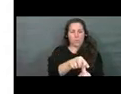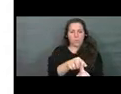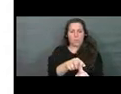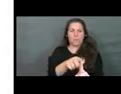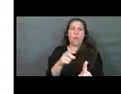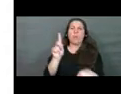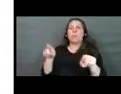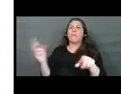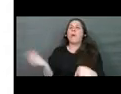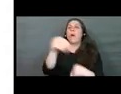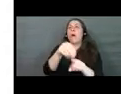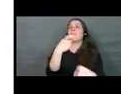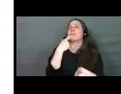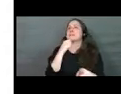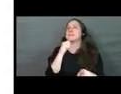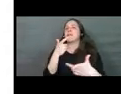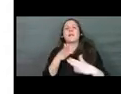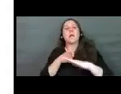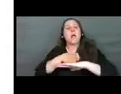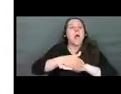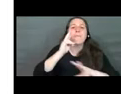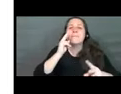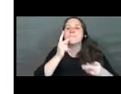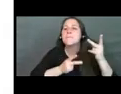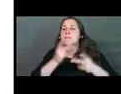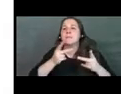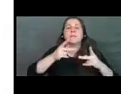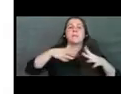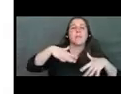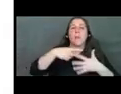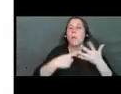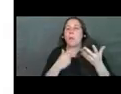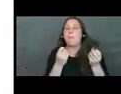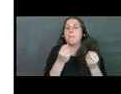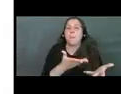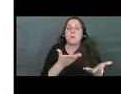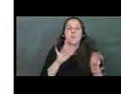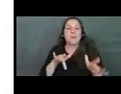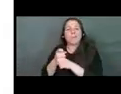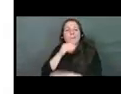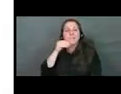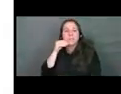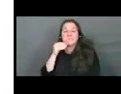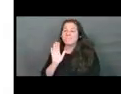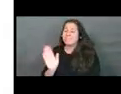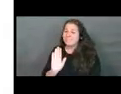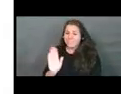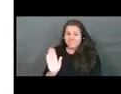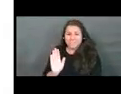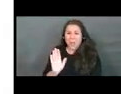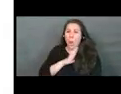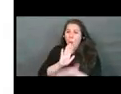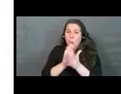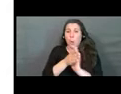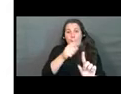on n'a pas besoin d'évaluer le milieu physique d'emploi, ben c'est pas tout à fait vrai parce qu'il y a des entreprises chez qui c'est déjà prévu le retour.